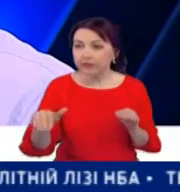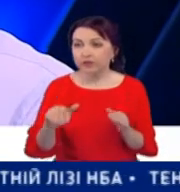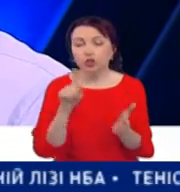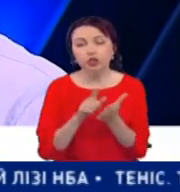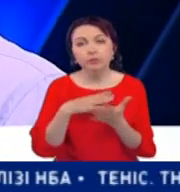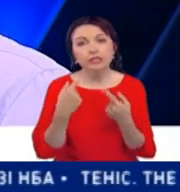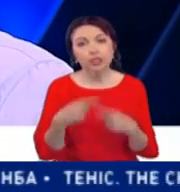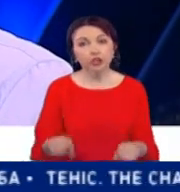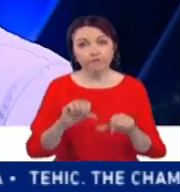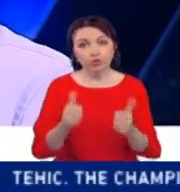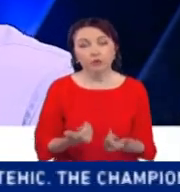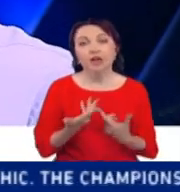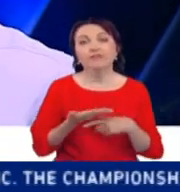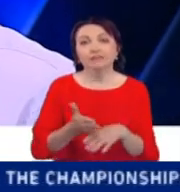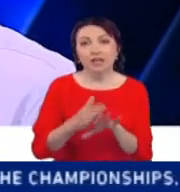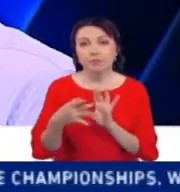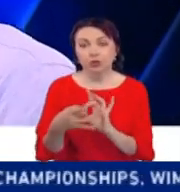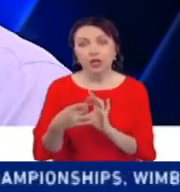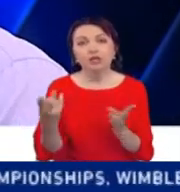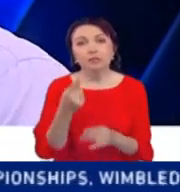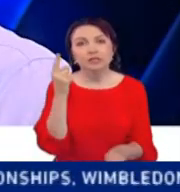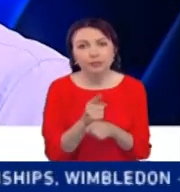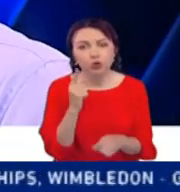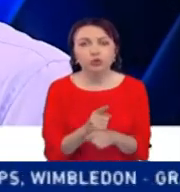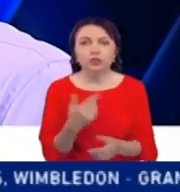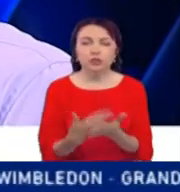форма взаємодії. Але потрібно там заборонити такі явища, як